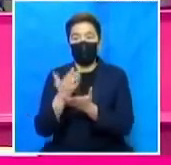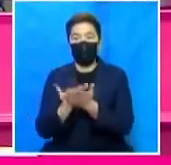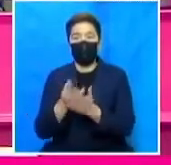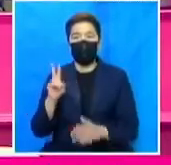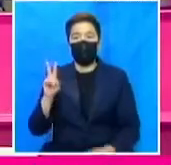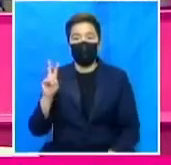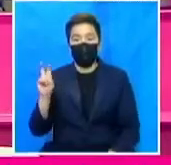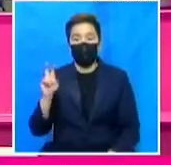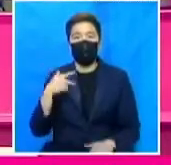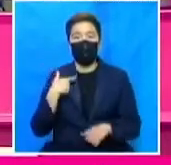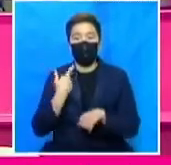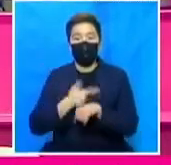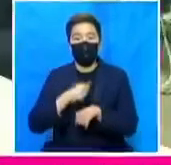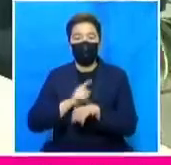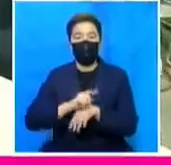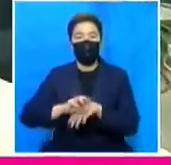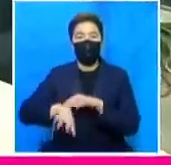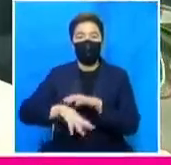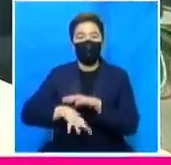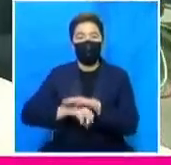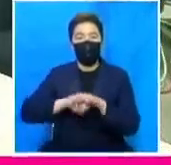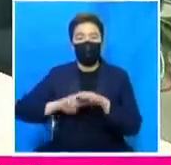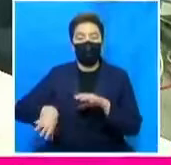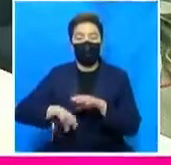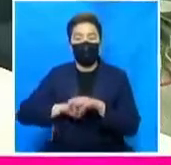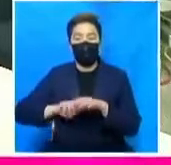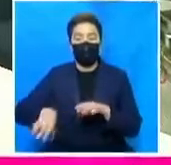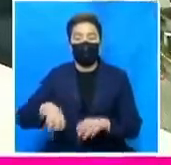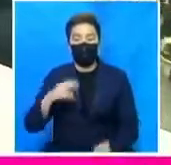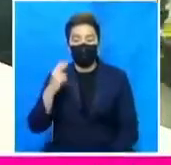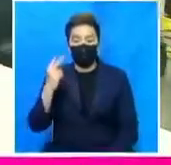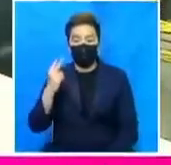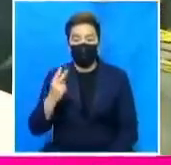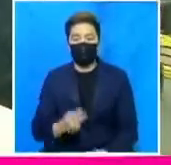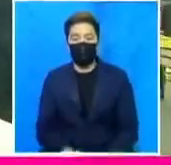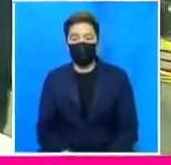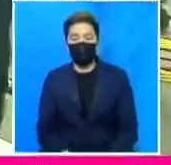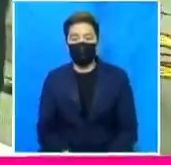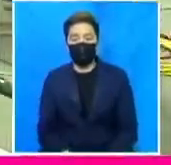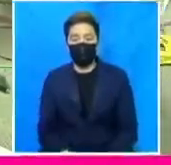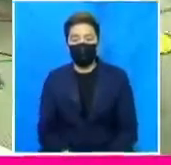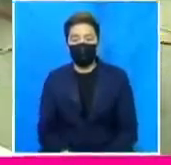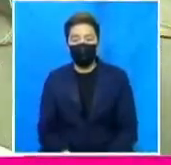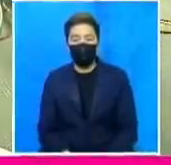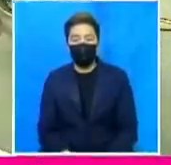าทประธานกรรมการสุ่มจับลูกบอลแสดงหลักออก2หลัก